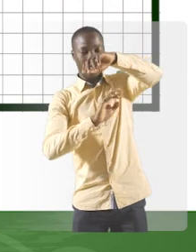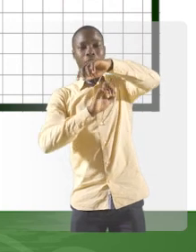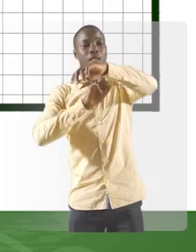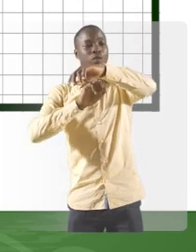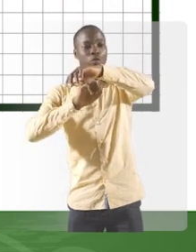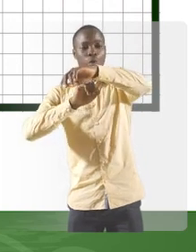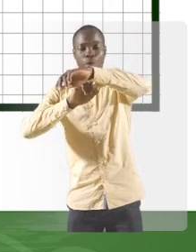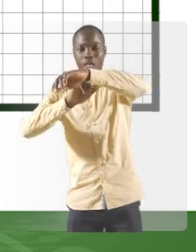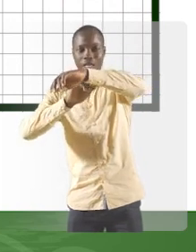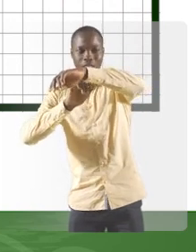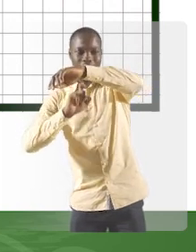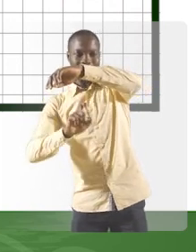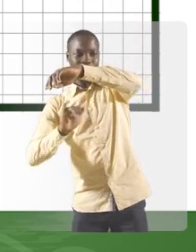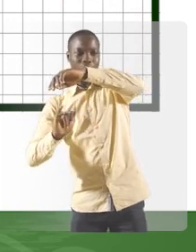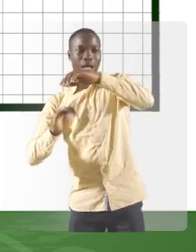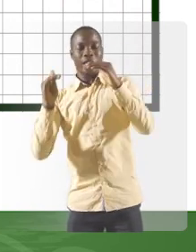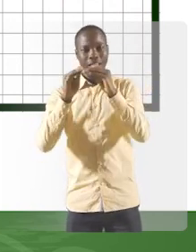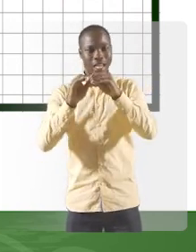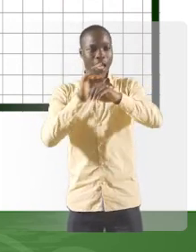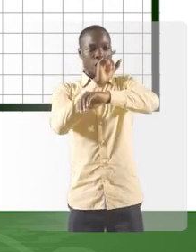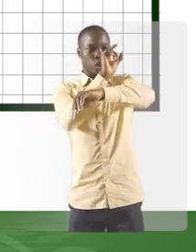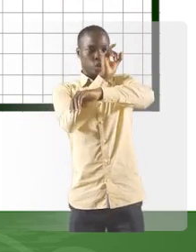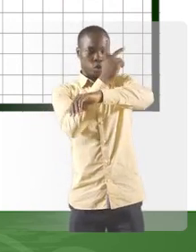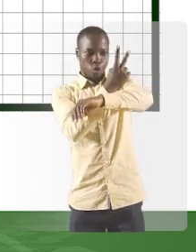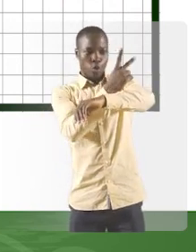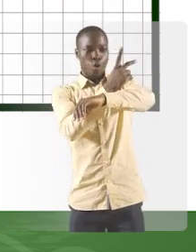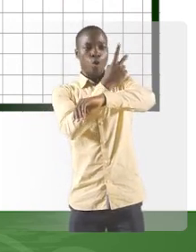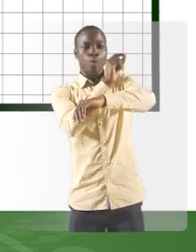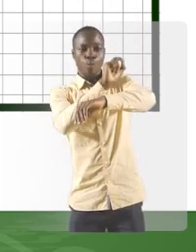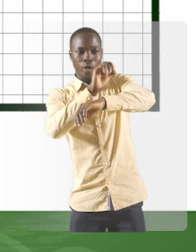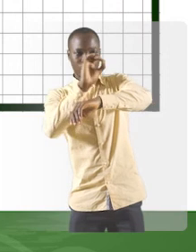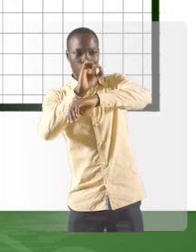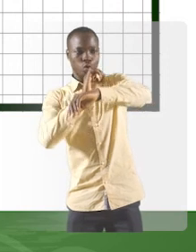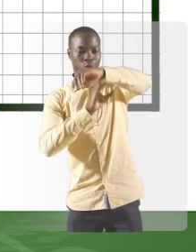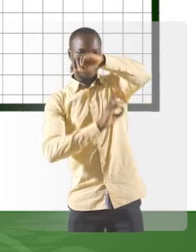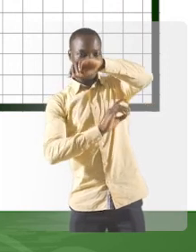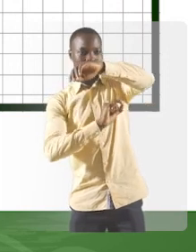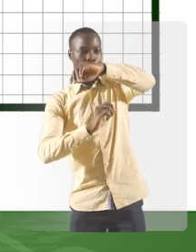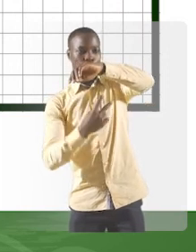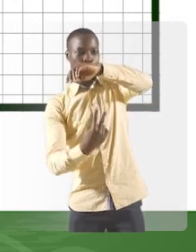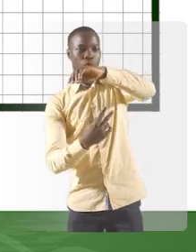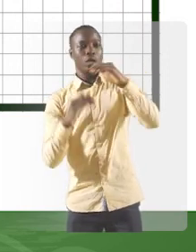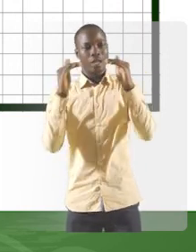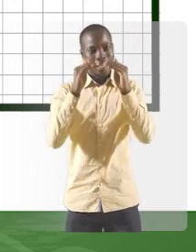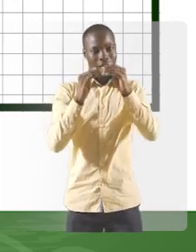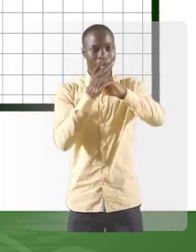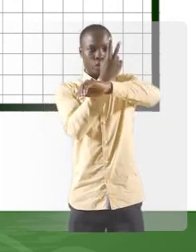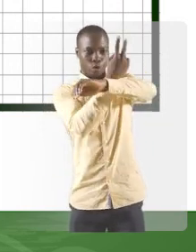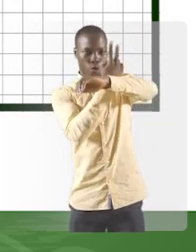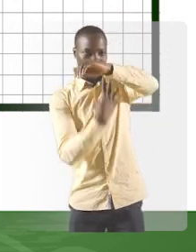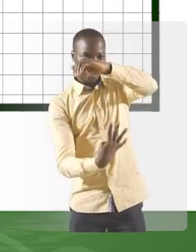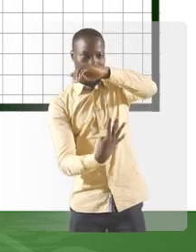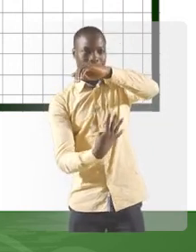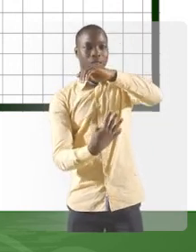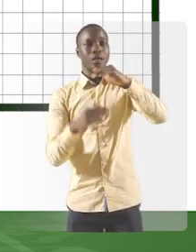est égal à 2 moins 0 sur 6 moins 2, ce qui donne 2 sur